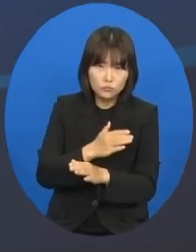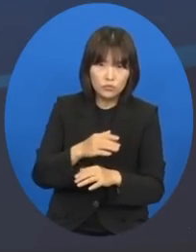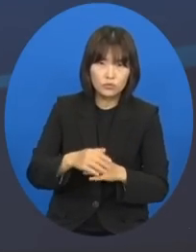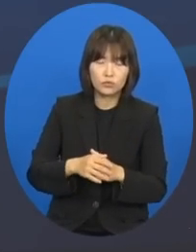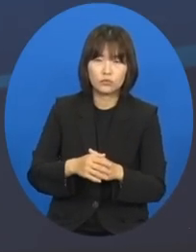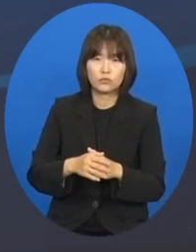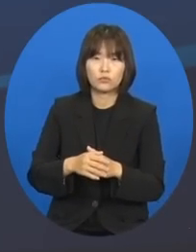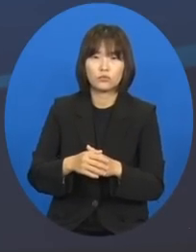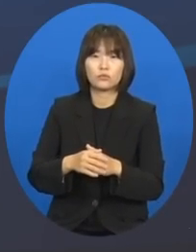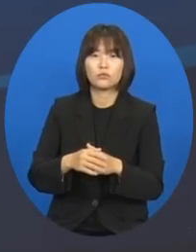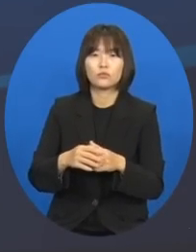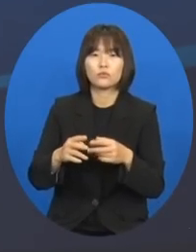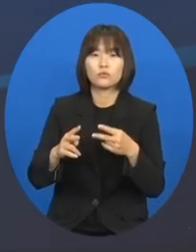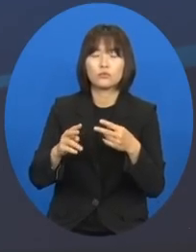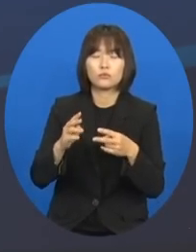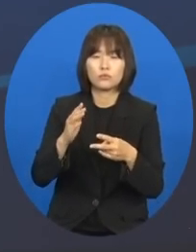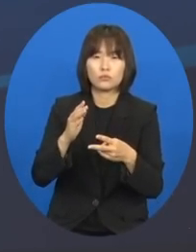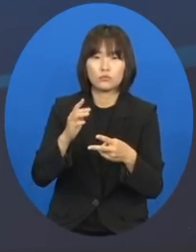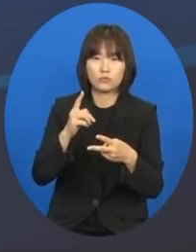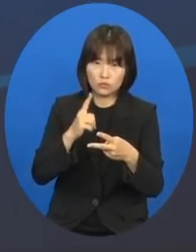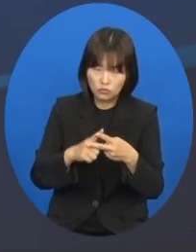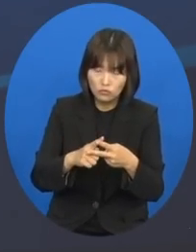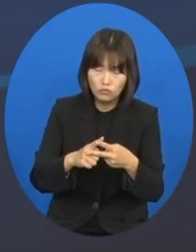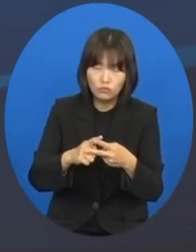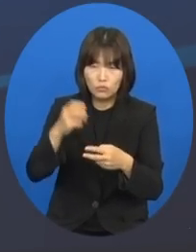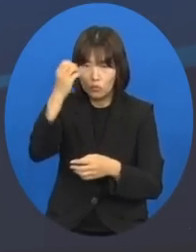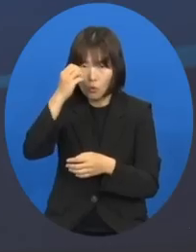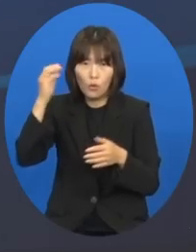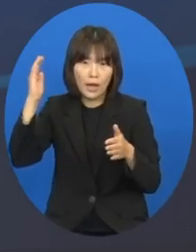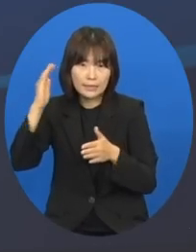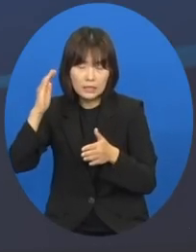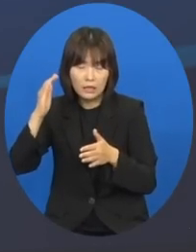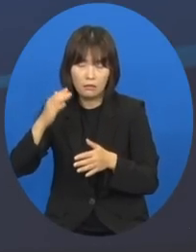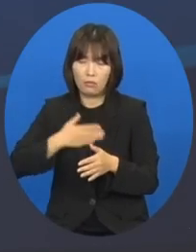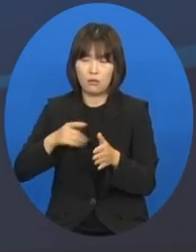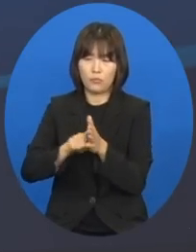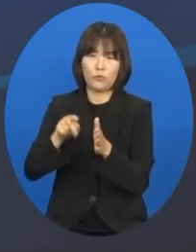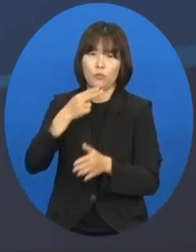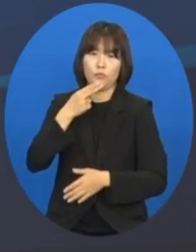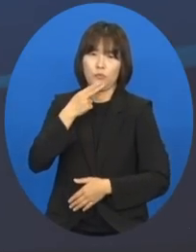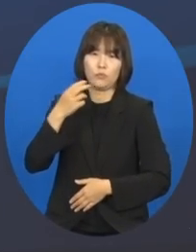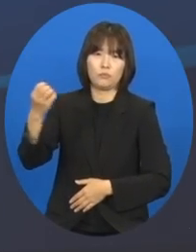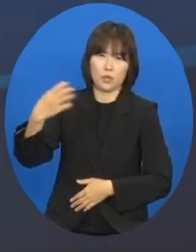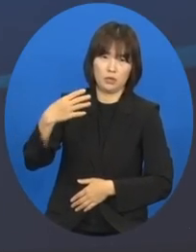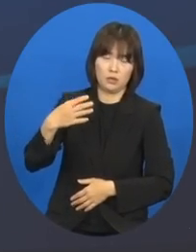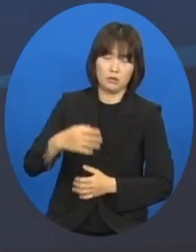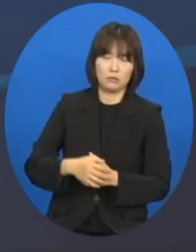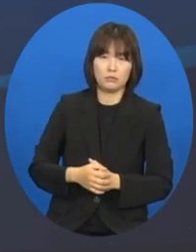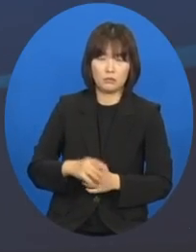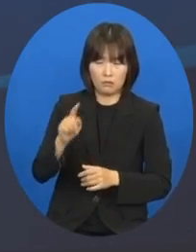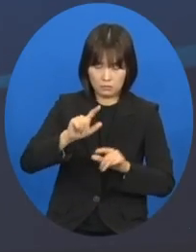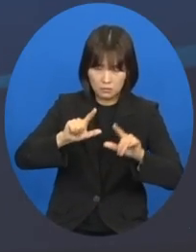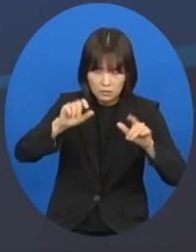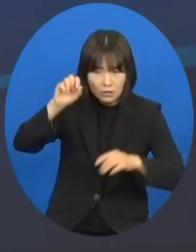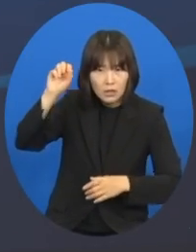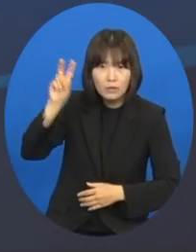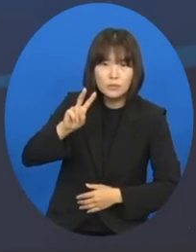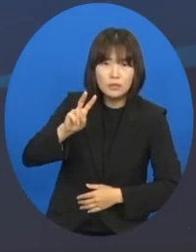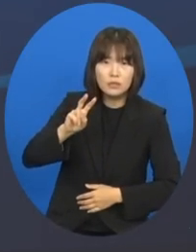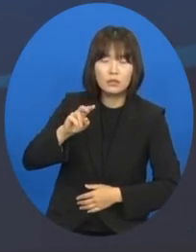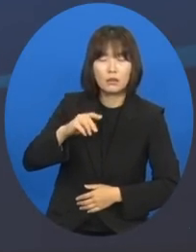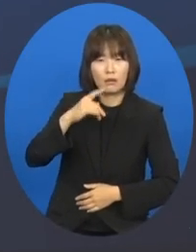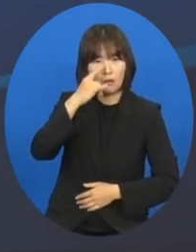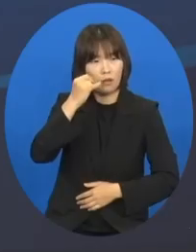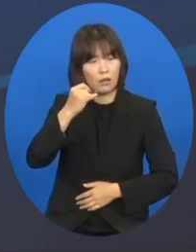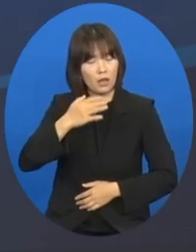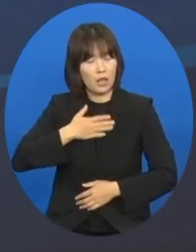중고등학생들이나 무신론자입니다 어느 날 부모님하고 교회를 다니다가 어느 날 갑자기 엄마 난 하나님이